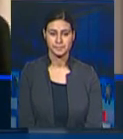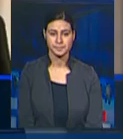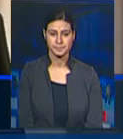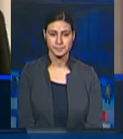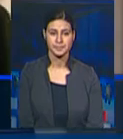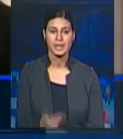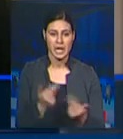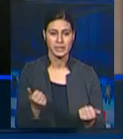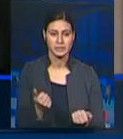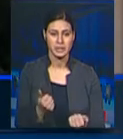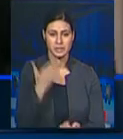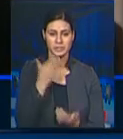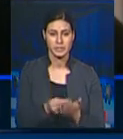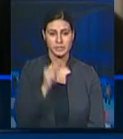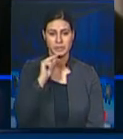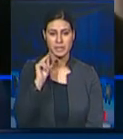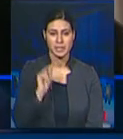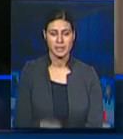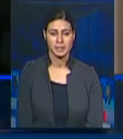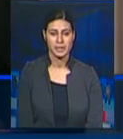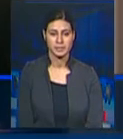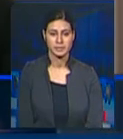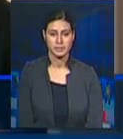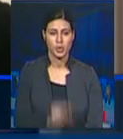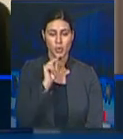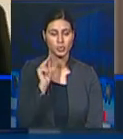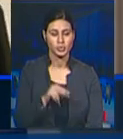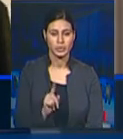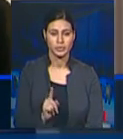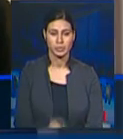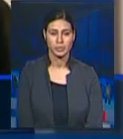აღიარებს სადენი და წაგიიმბრალდებას. მასე უნდა ნახოს.